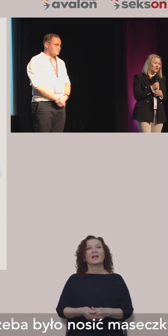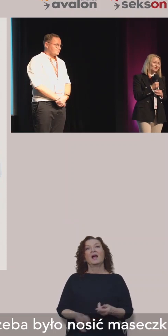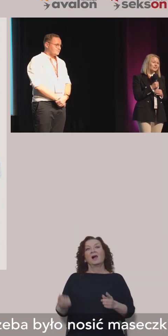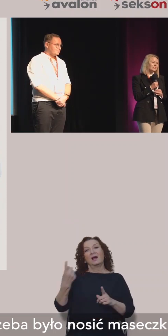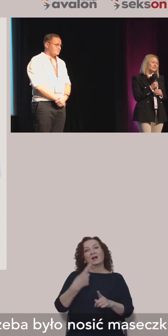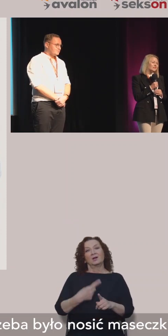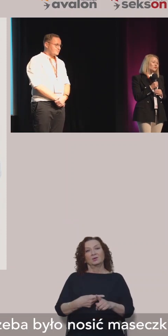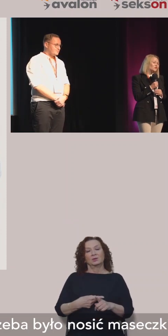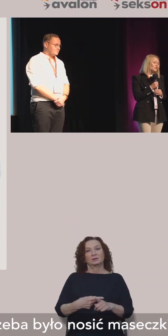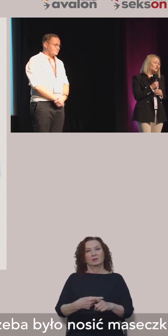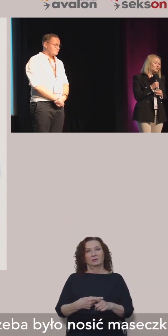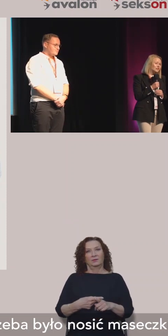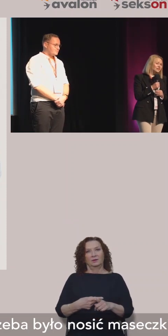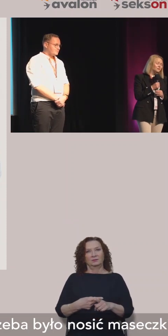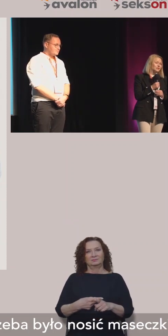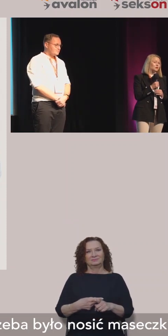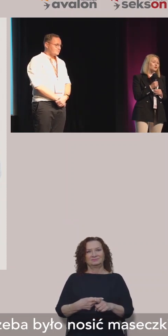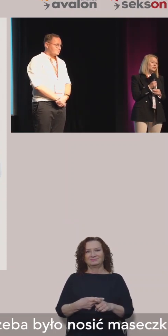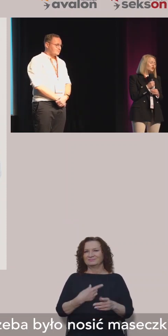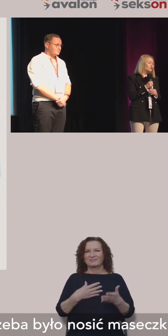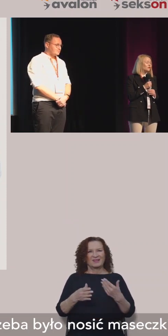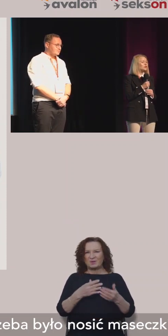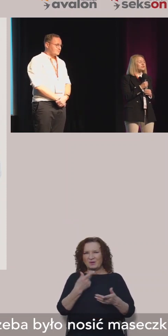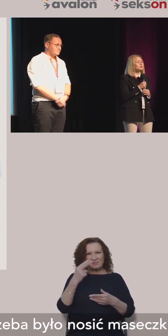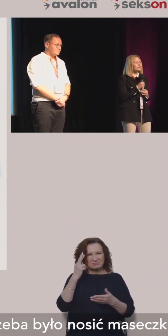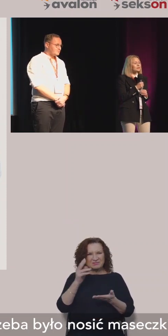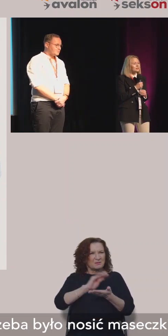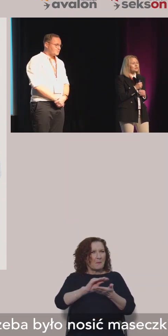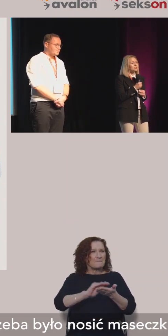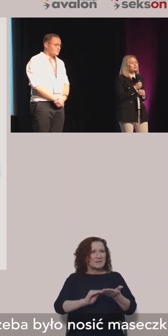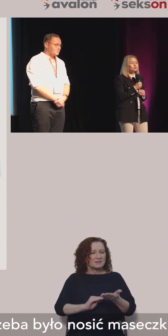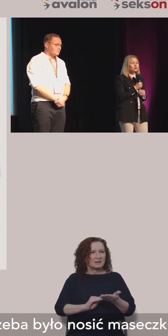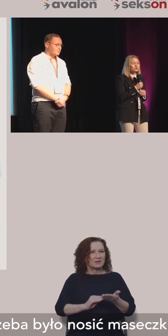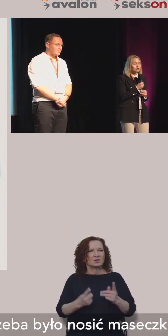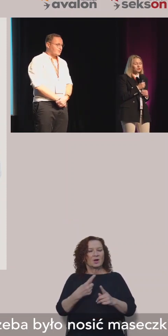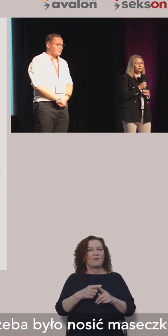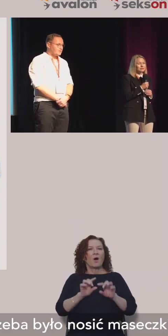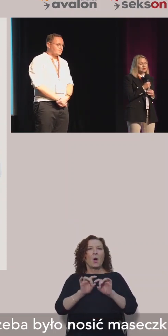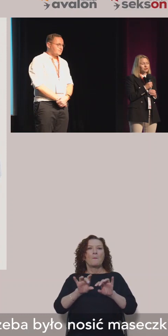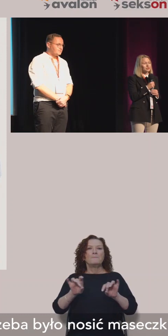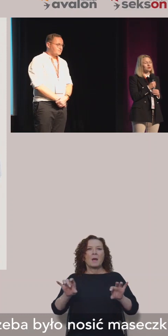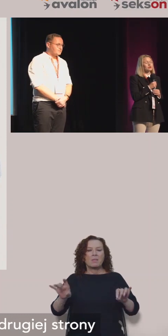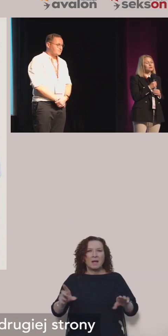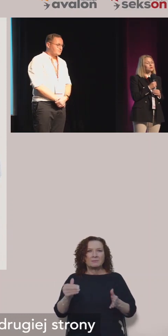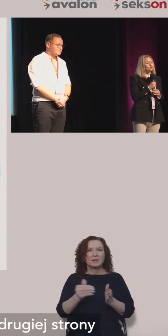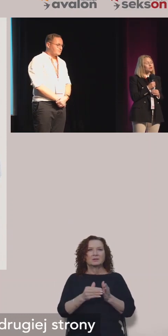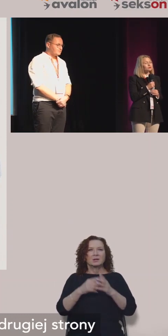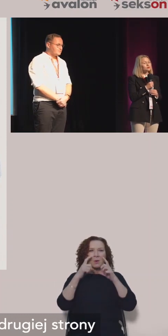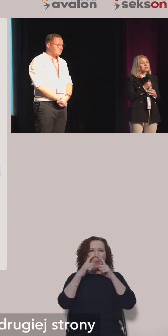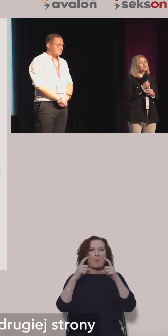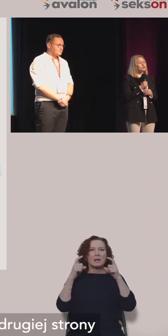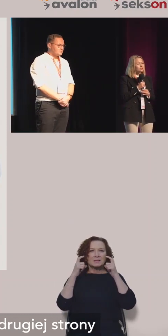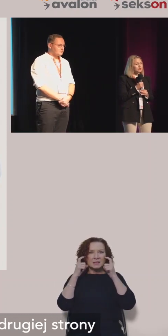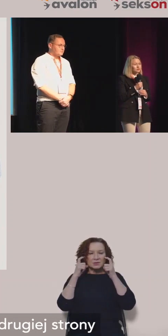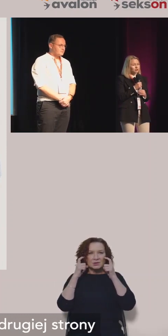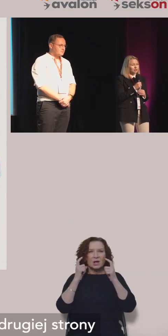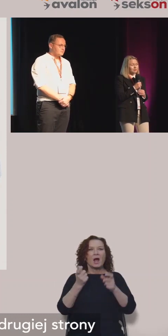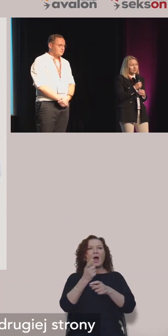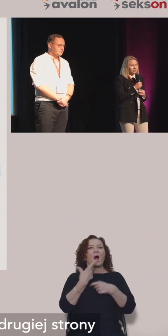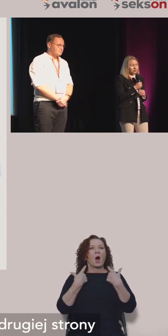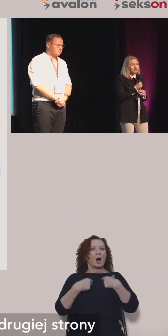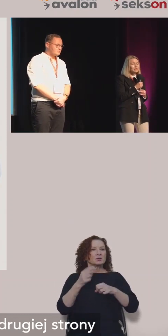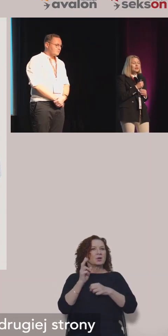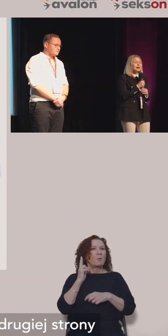Dodatkowo, no to nieczytelne pismo, dodatkowo w okresie pandemii trzeba było nosić maseczki. Osoby głuche były zwolnione z